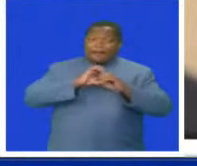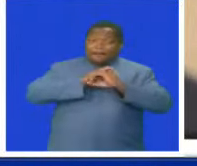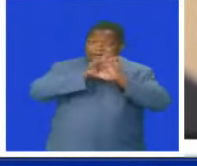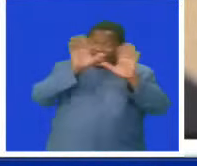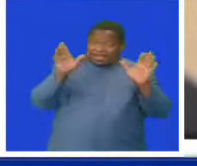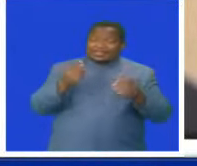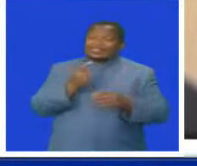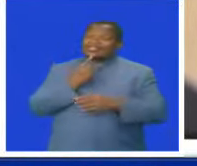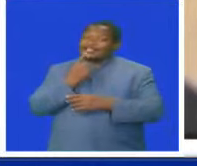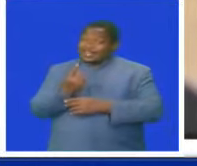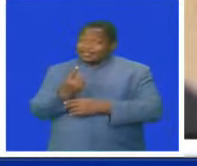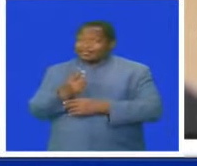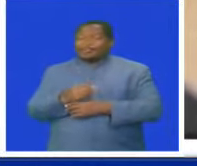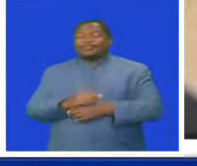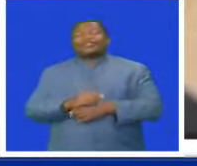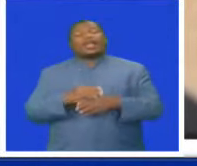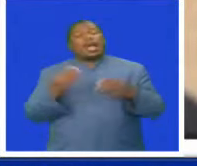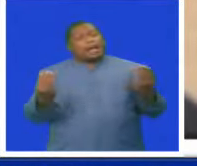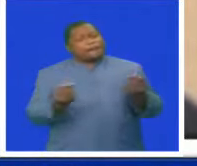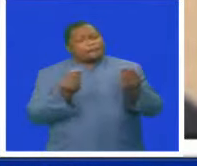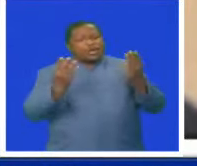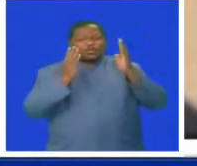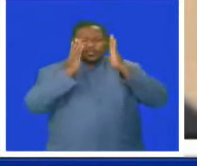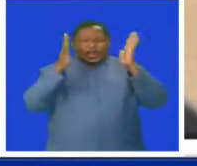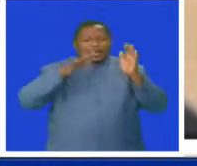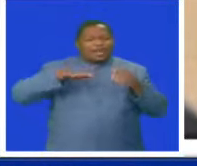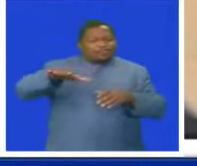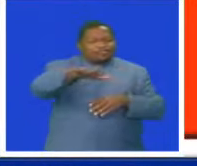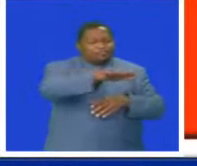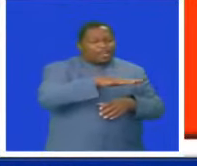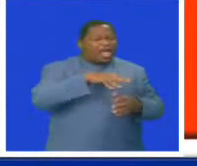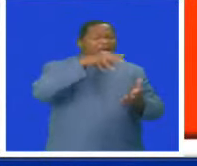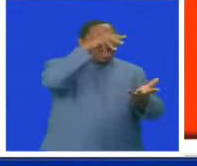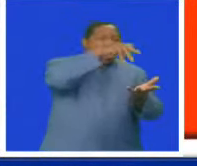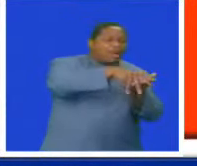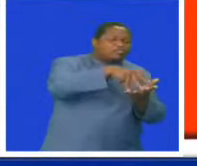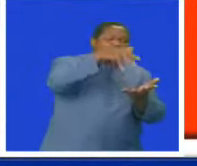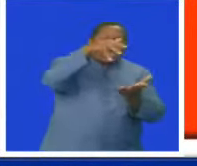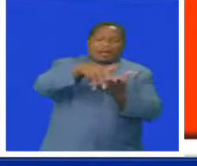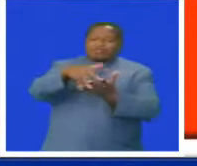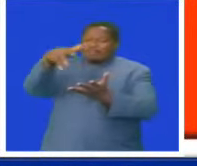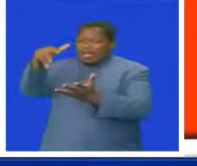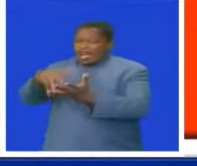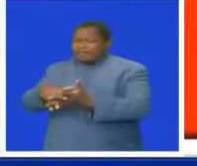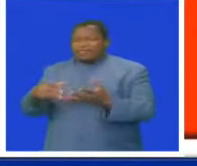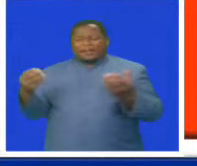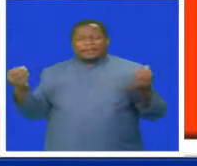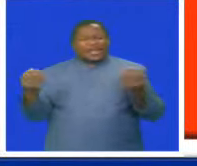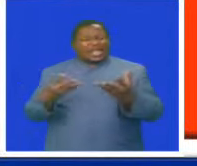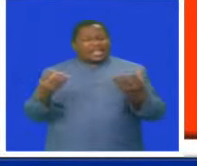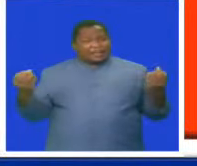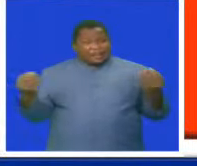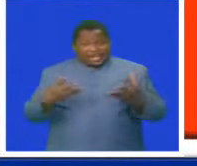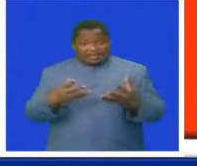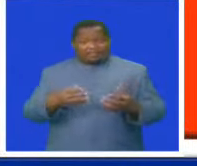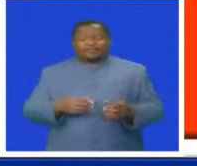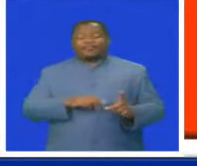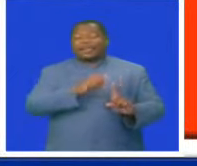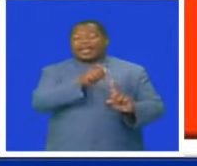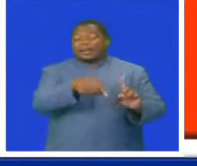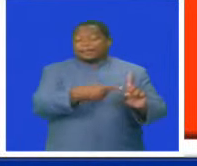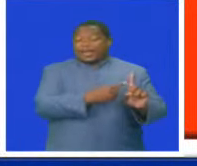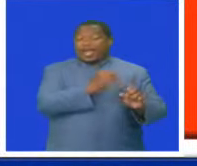ukhomba ukuthi lizinga lekuhlukubetana lisedulu impela lapha eSwatini. Dr. Sonene Nyawo robeka hola libandla lelihlanganisa lo